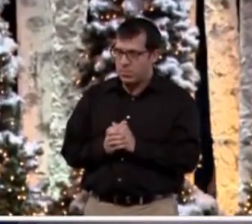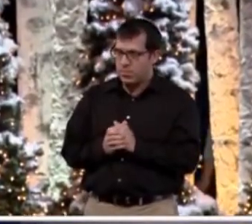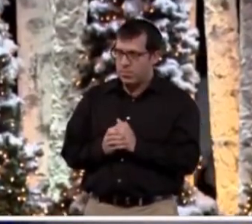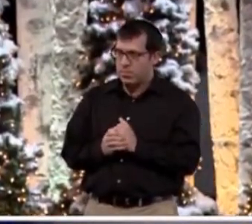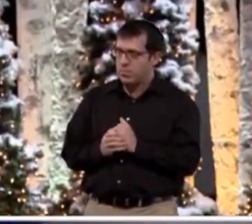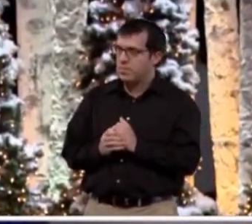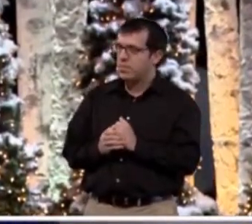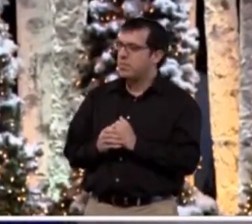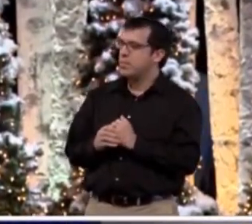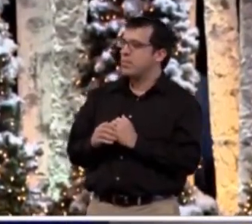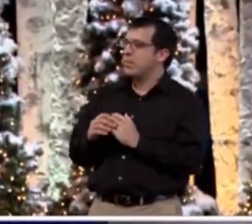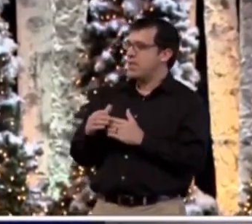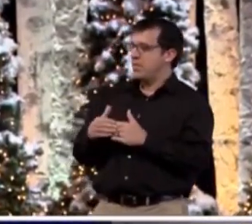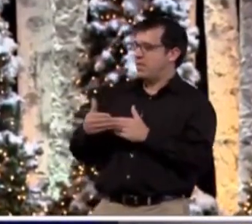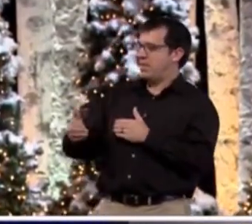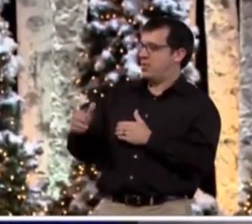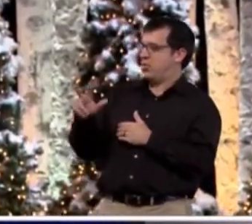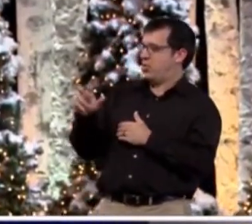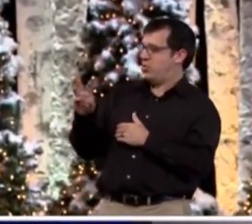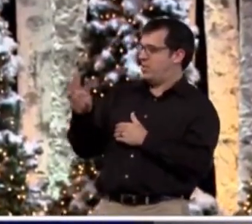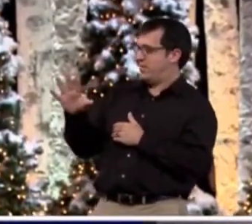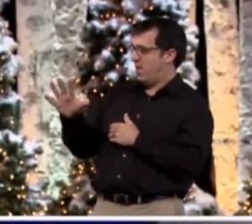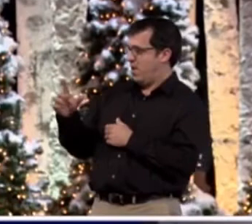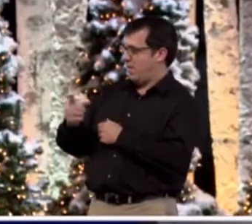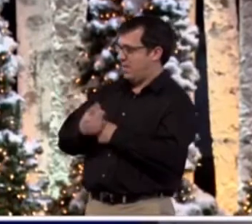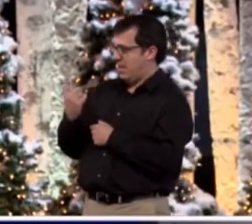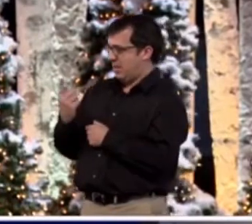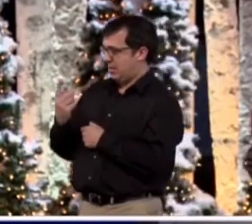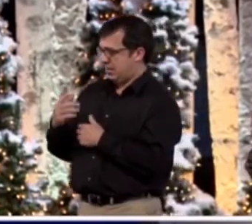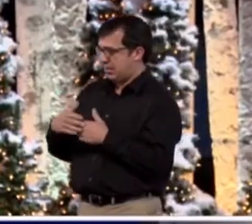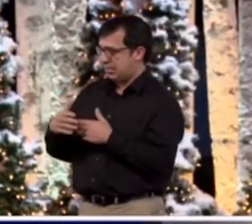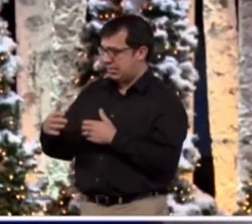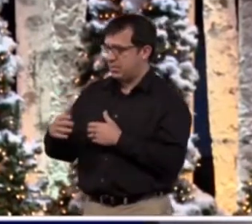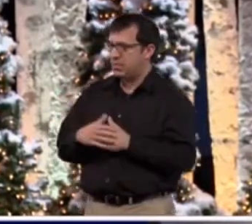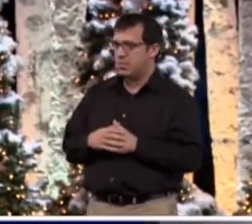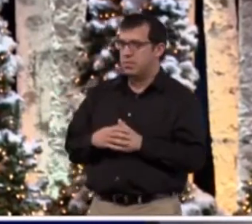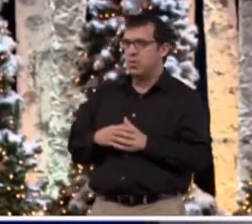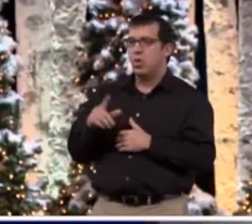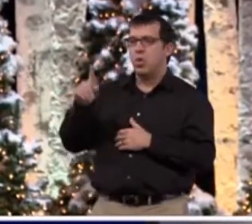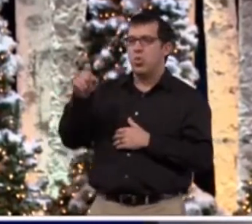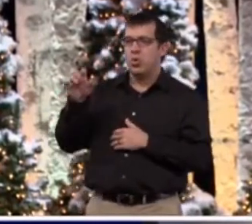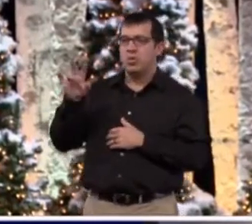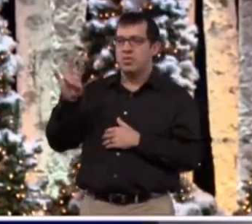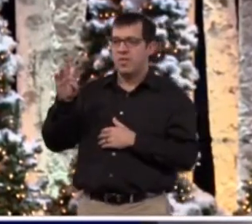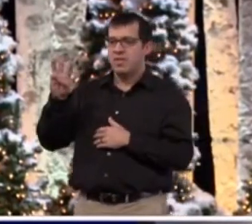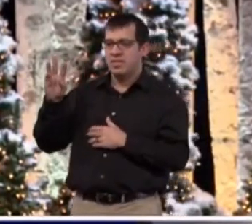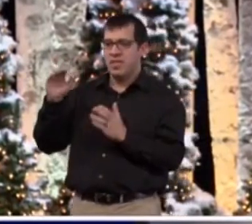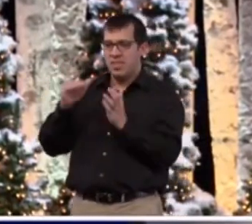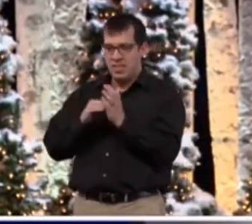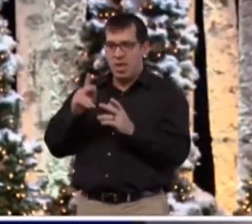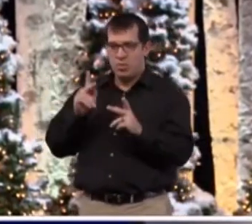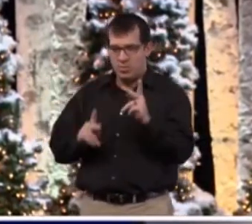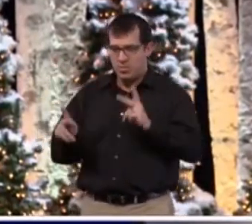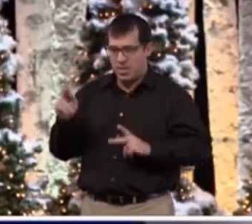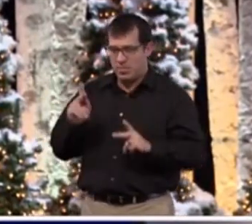अबको 365 दिनहरुमा 176,000 मानिसहरु मेरो राज्य